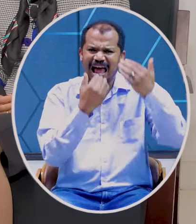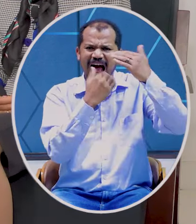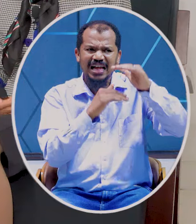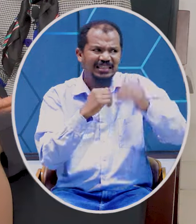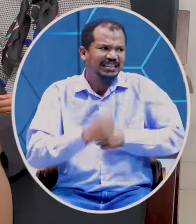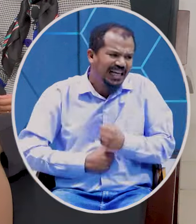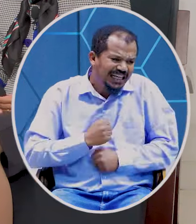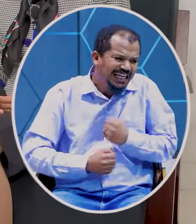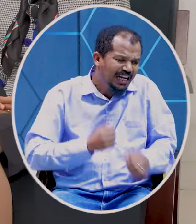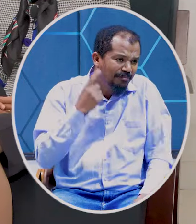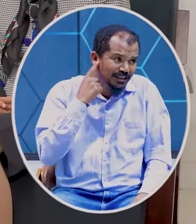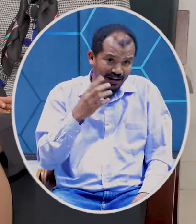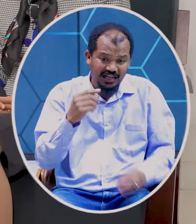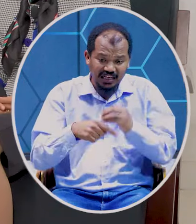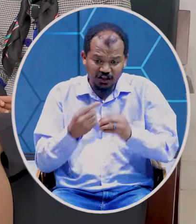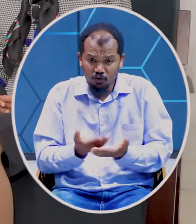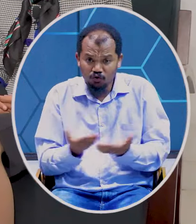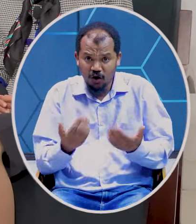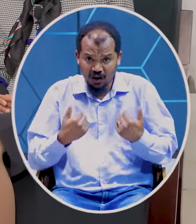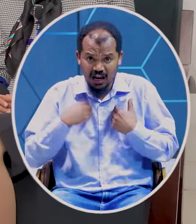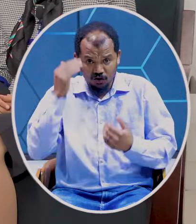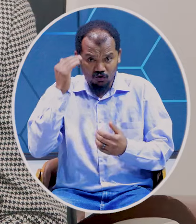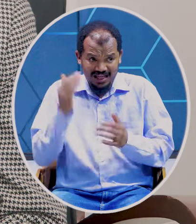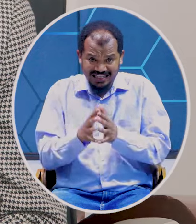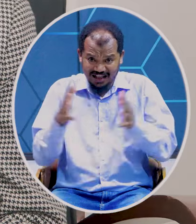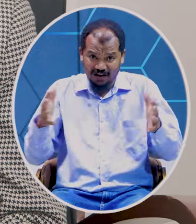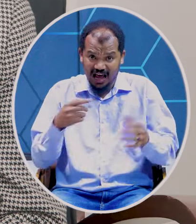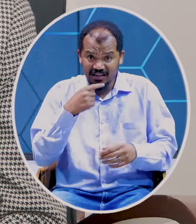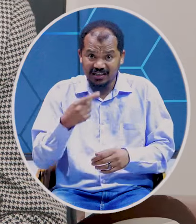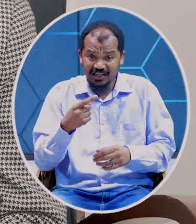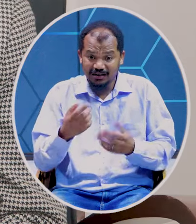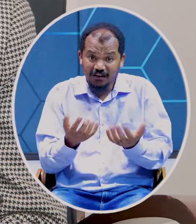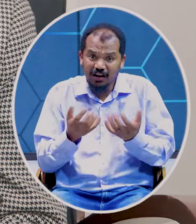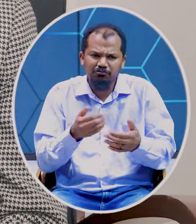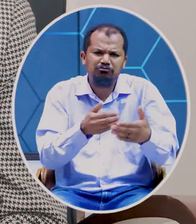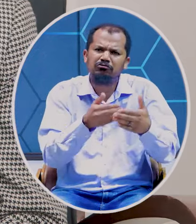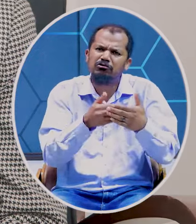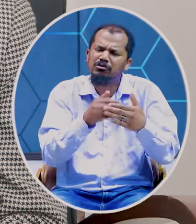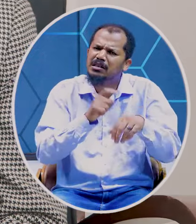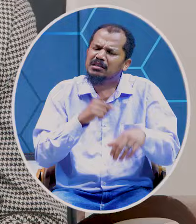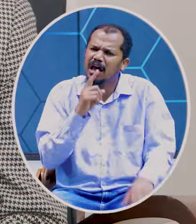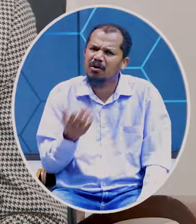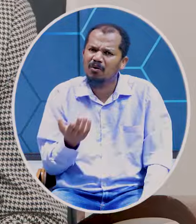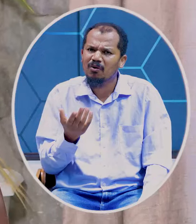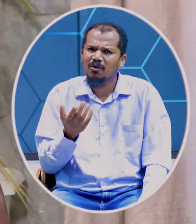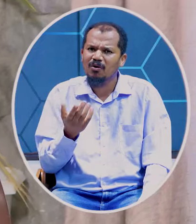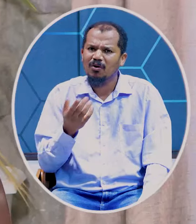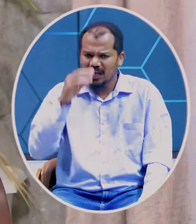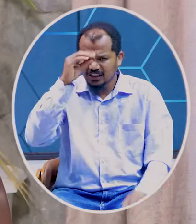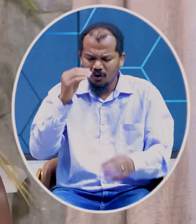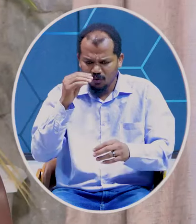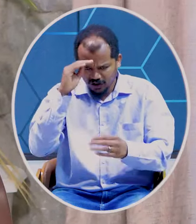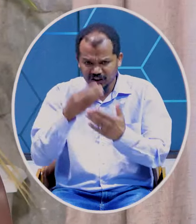ህል ደረጃ ተጨንቀን መስማትና ስለ ጉዳዩም ያለን ዕውቀት ሰፋ እንዲል መፈለግ ከጀመርን የቅርብ ጊዜ ትውስታ ነው። የሰው